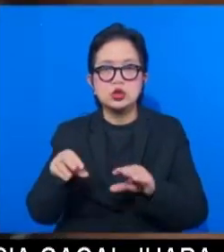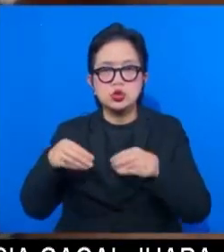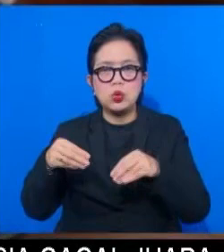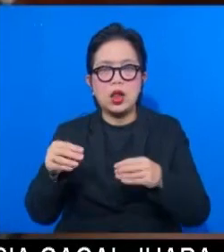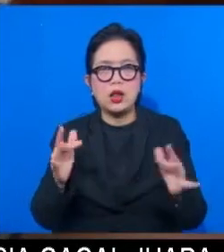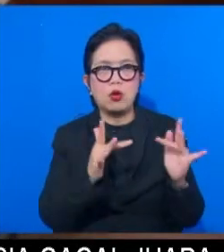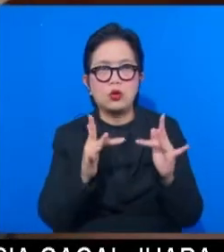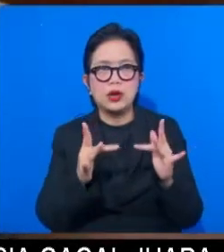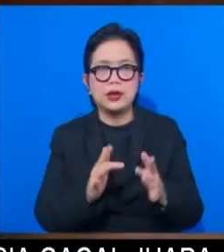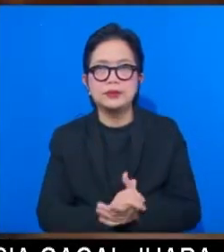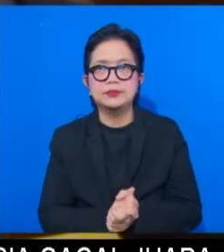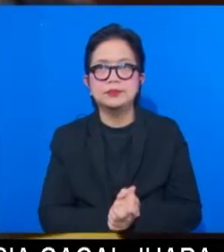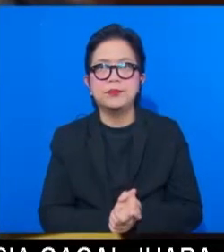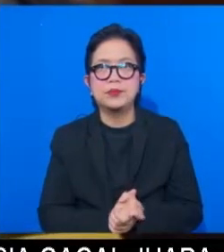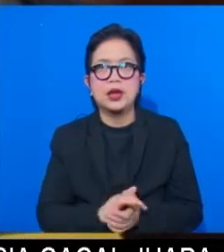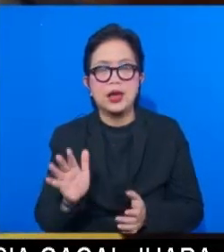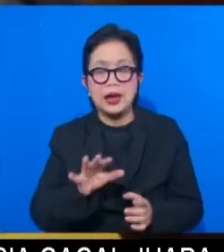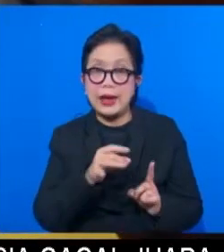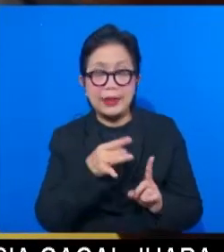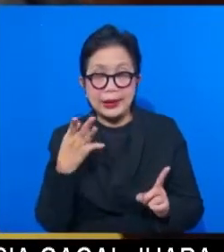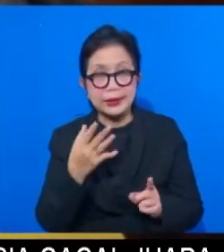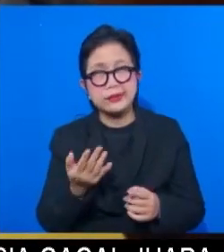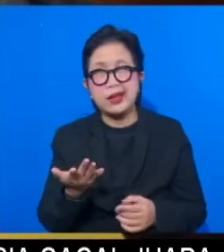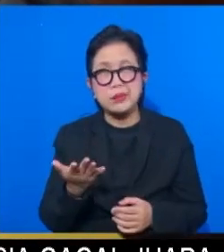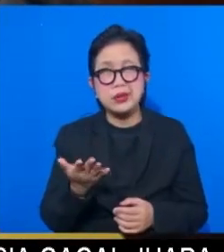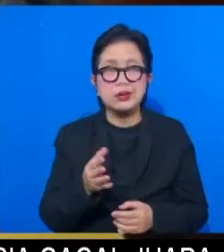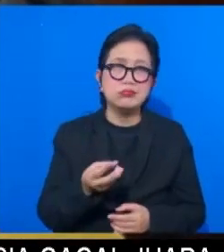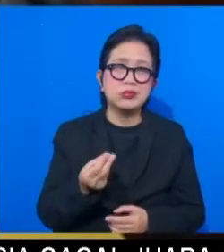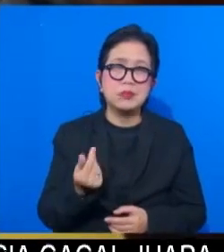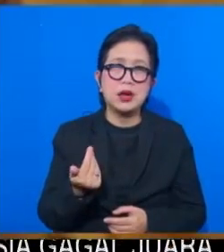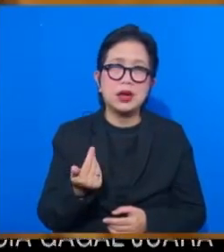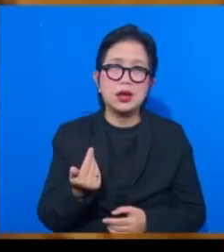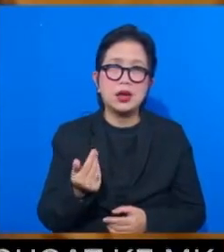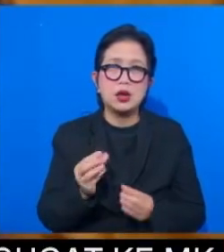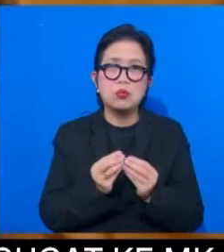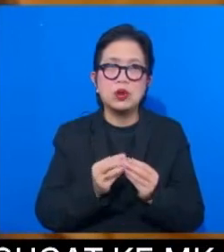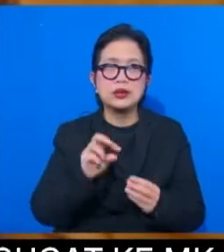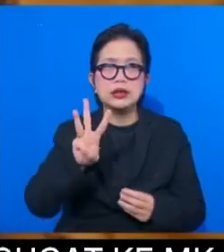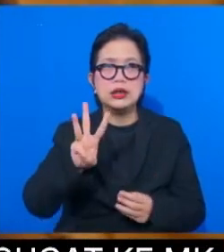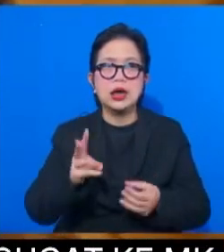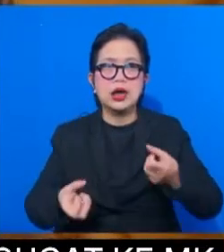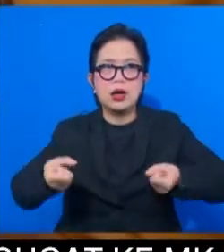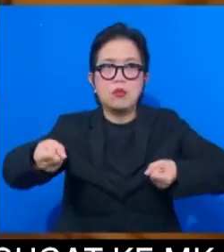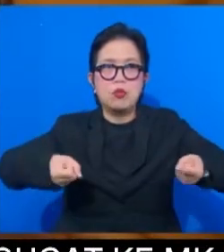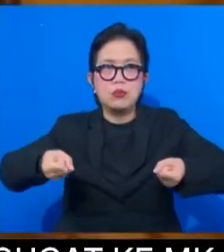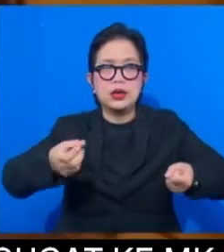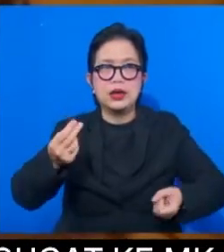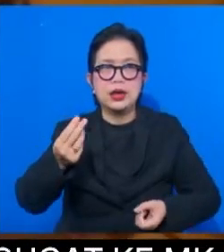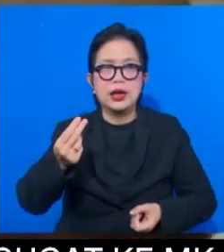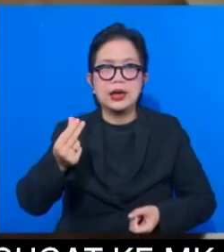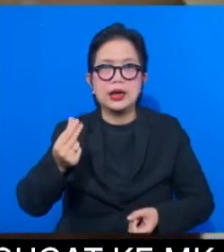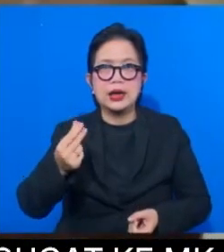Humaidi tidak menargetkan pembuatan harian, rata-rata per hari Humaidi menyelesaikan pesanan minimal 3 unit miniatur dengan harga jual per